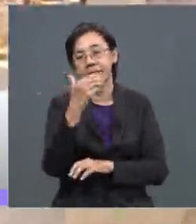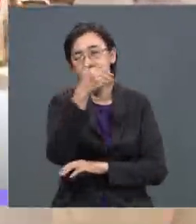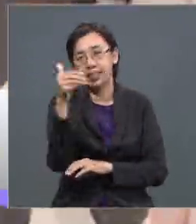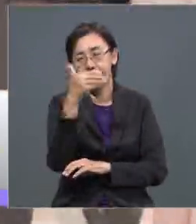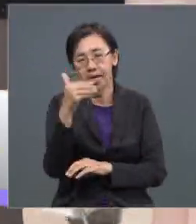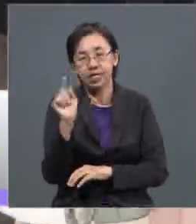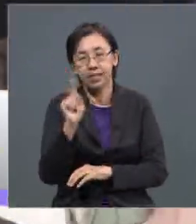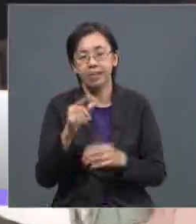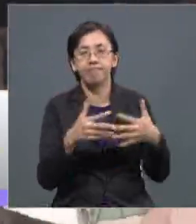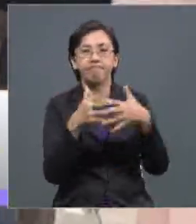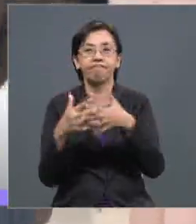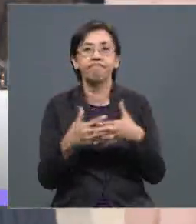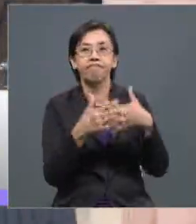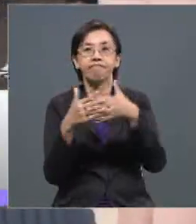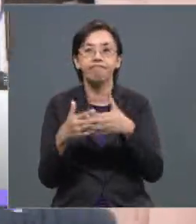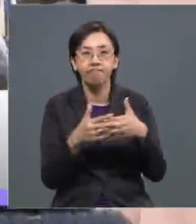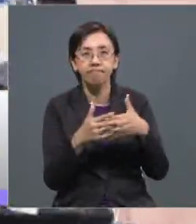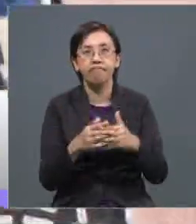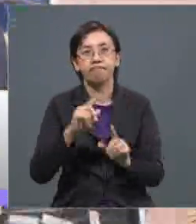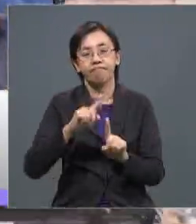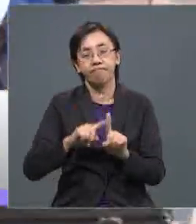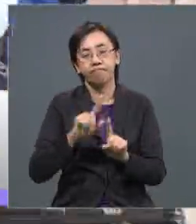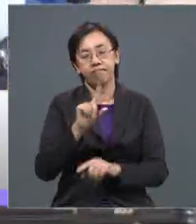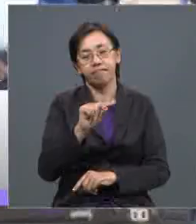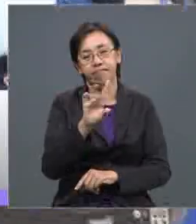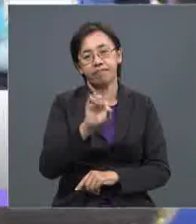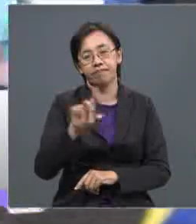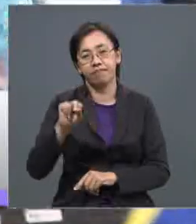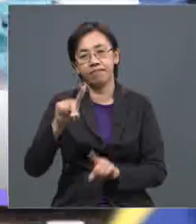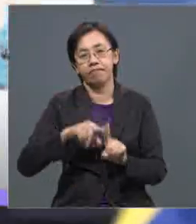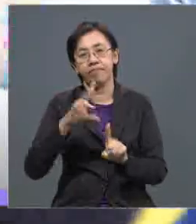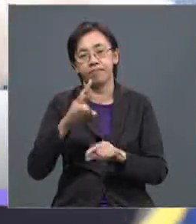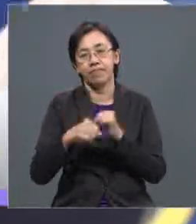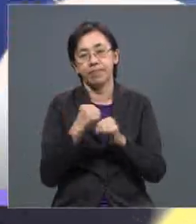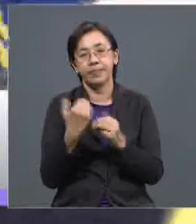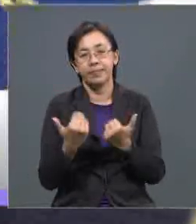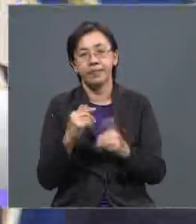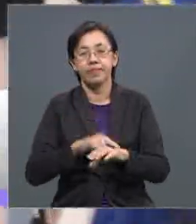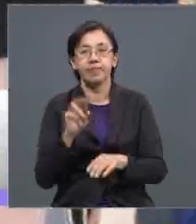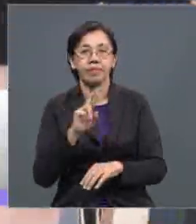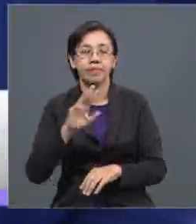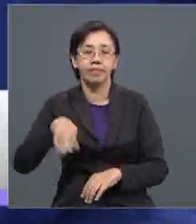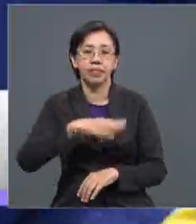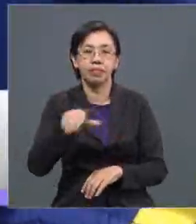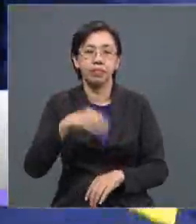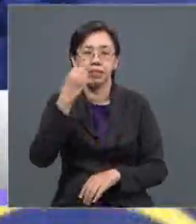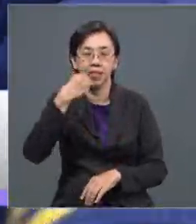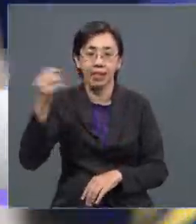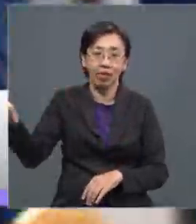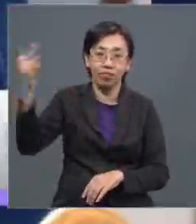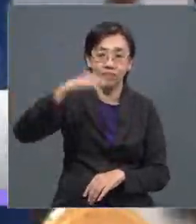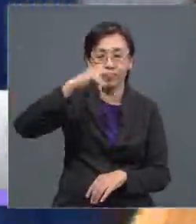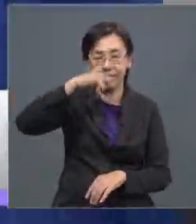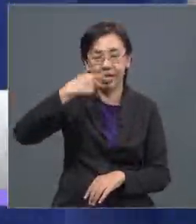ฐแคลิฟอร์เนียสหรัฐอเมริกาเมื่อ 28-31 กรกฎาคมที่ผ่านมาเมื่อช่วงเที่ยงวันนี้น้องๆเดินทางกลับถึงประเทศไทยแล้ว